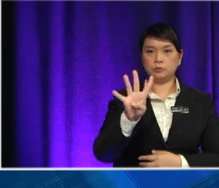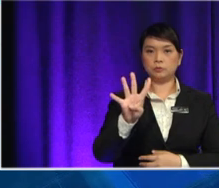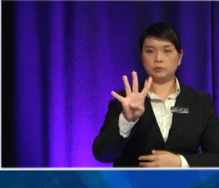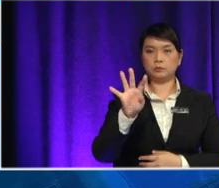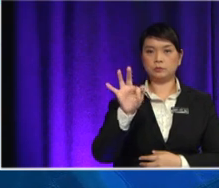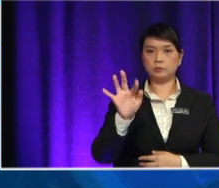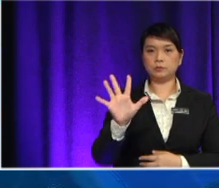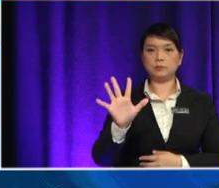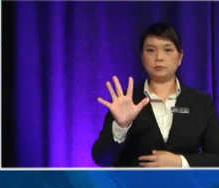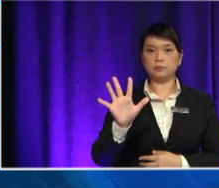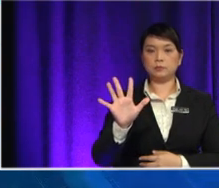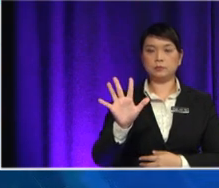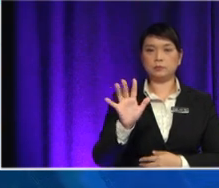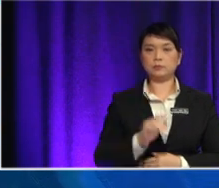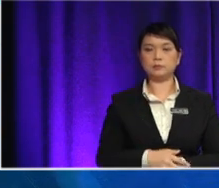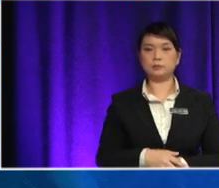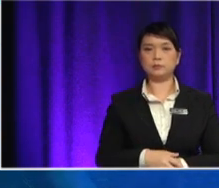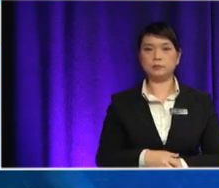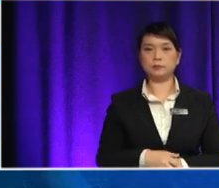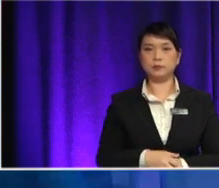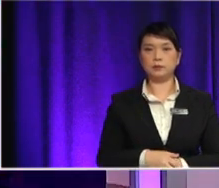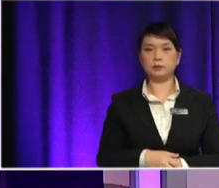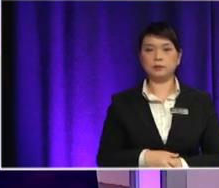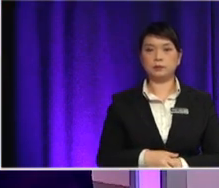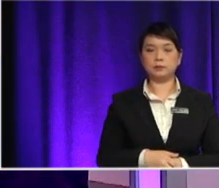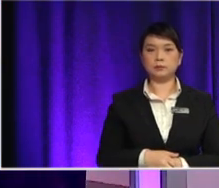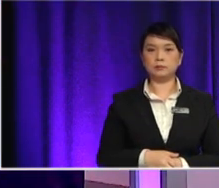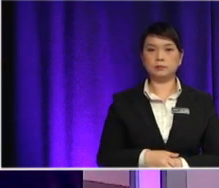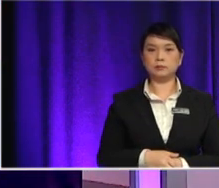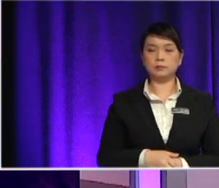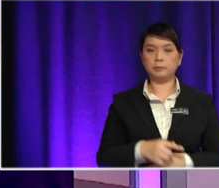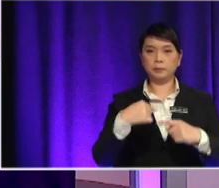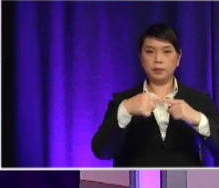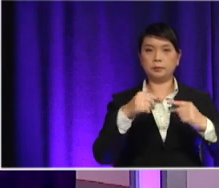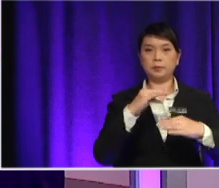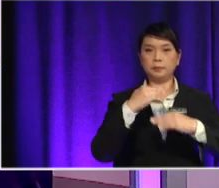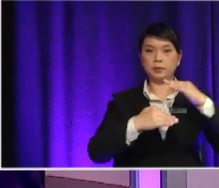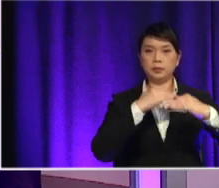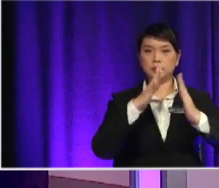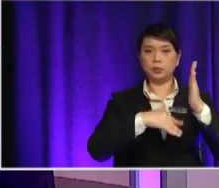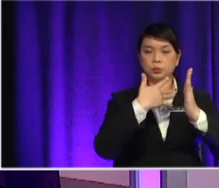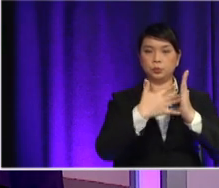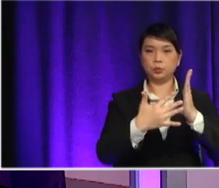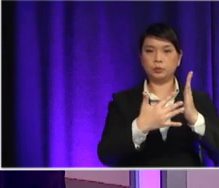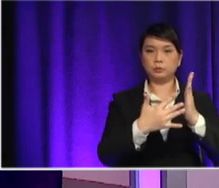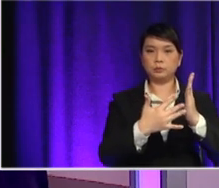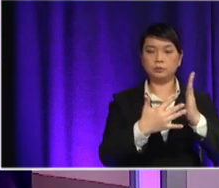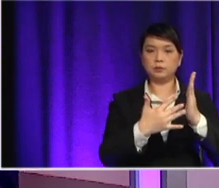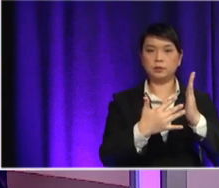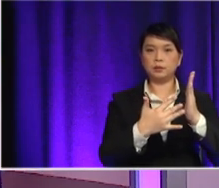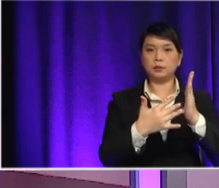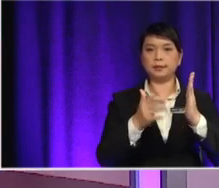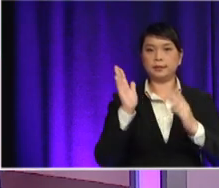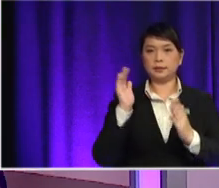174.5. Apa yang saya nak tekankan adalah murid kena faham, bila nak membina jadual kekerapan, dia mesti seragam.